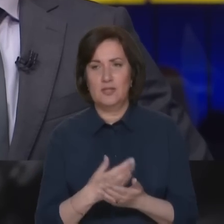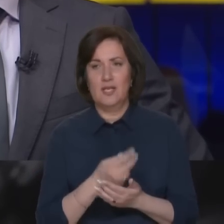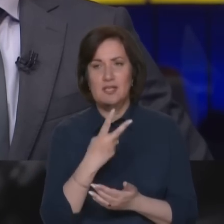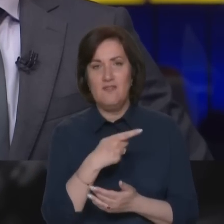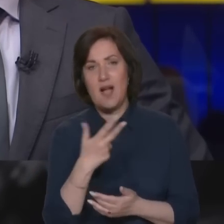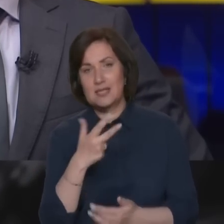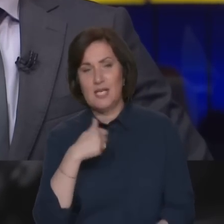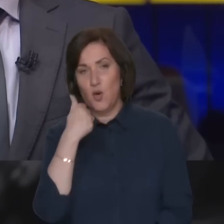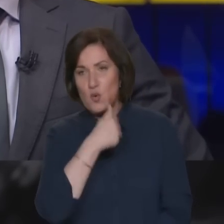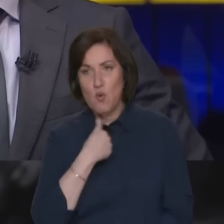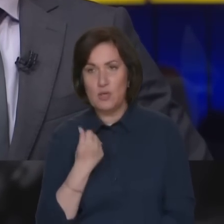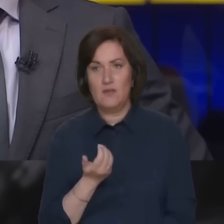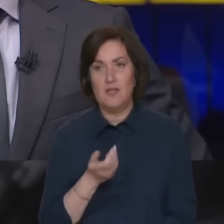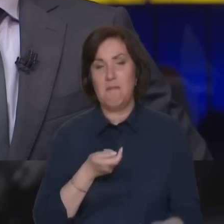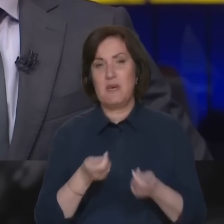2 або 3 роки